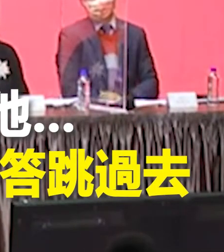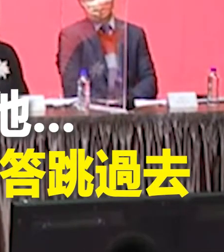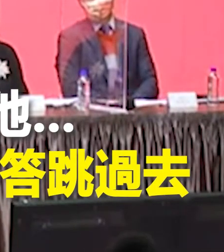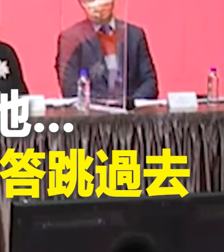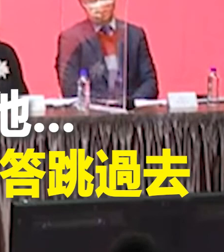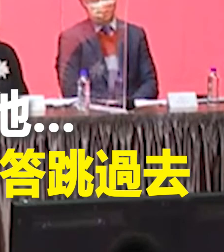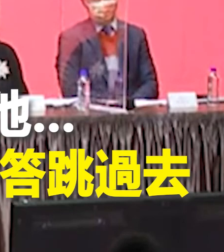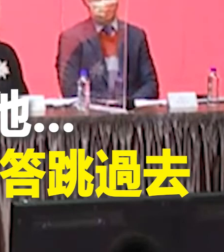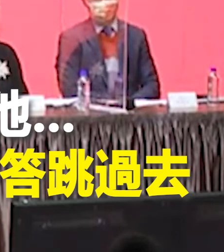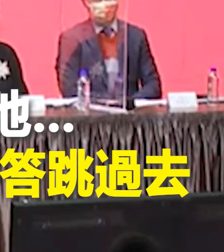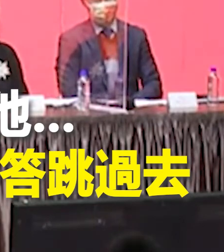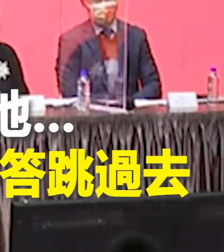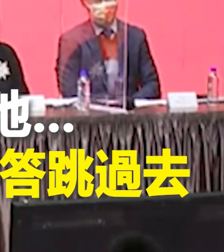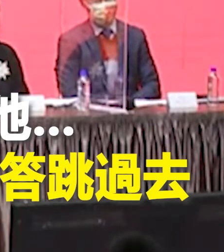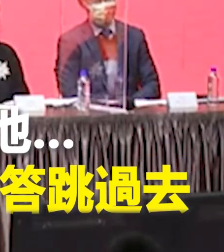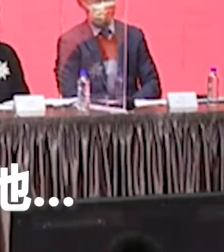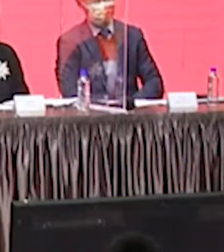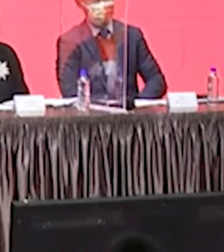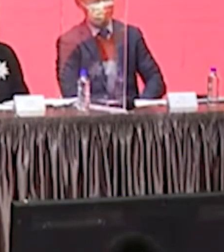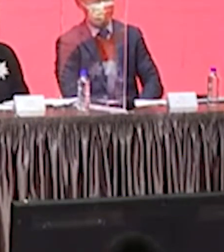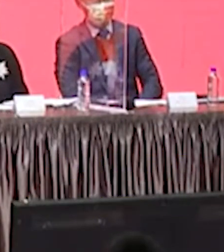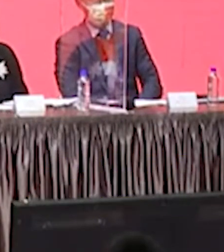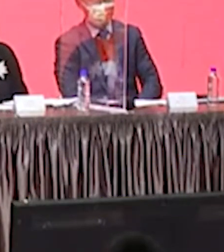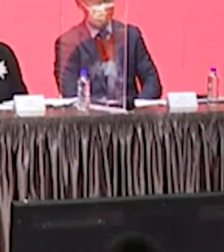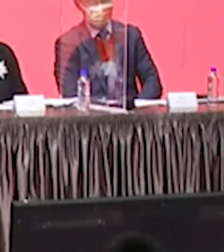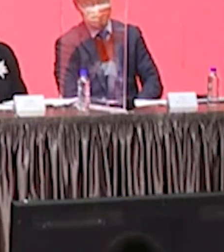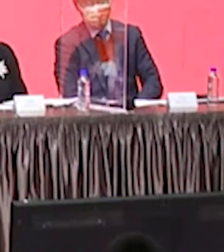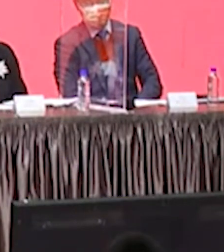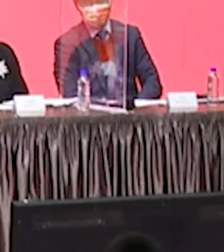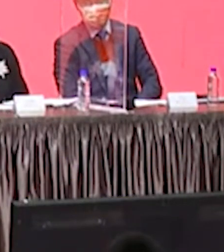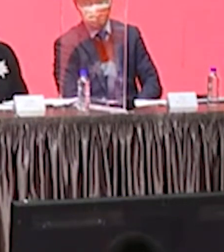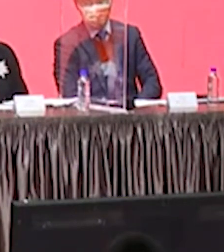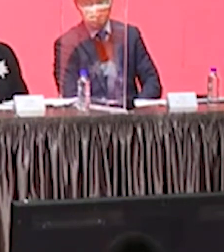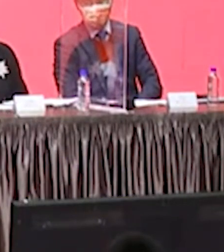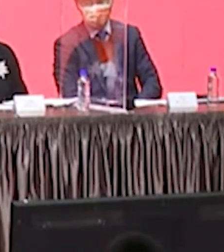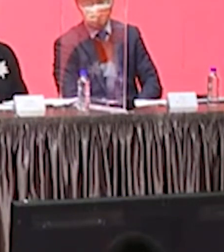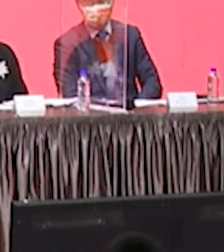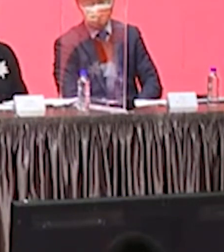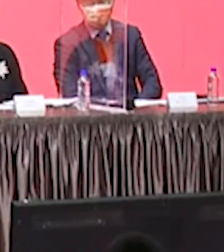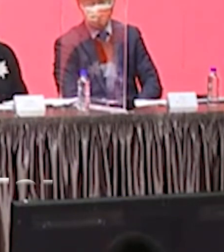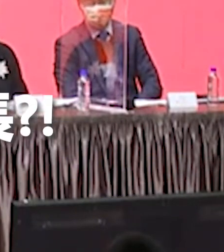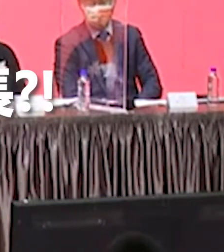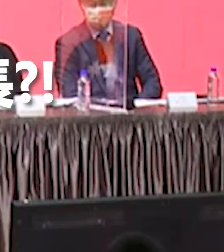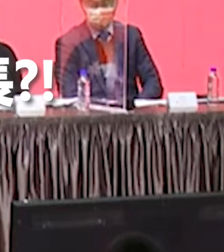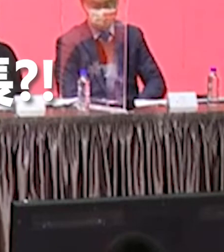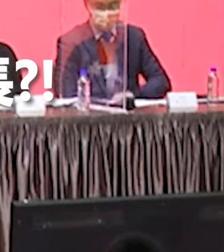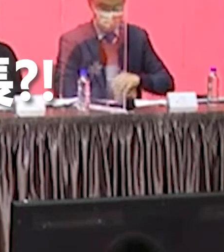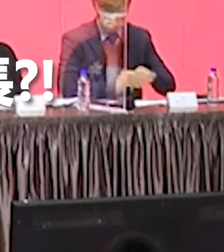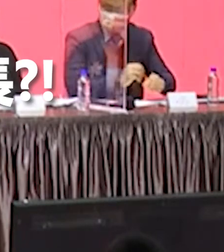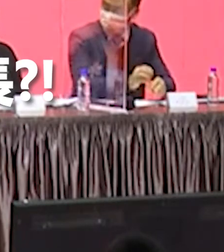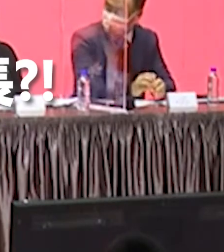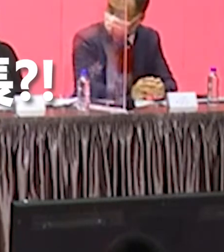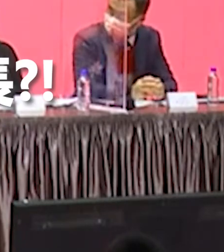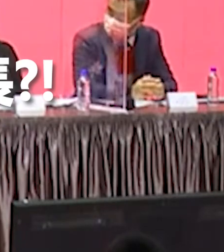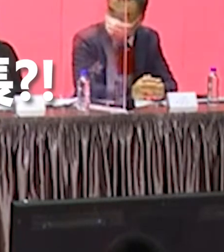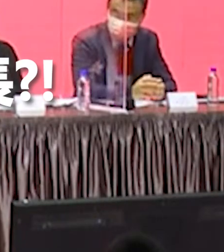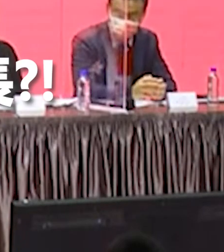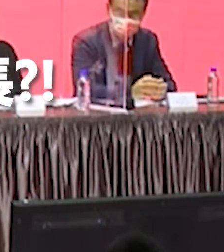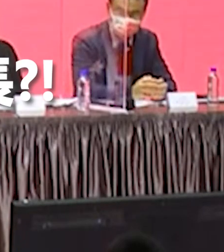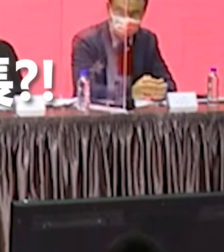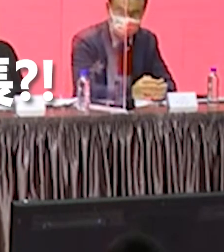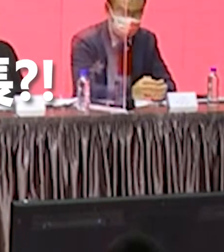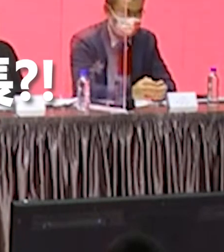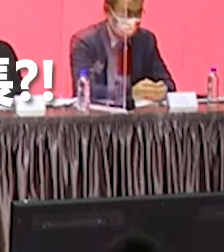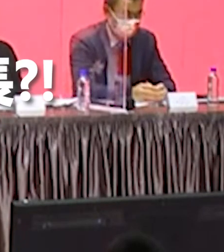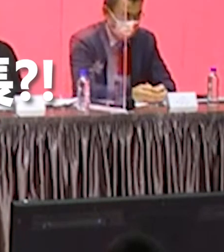直接跳过去。好，那我们就依序来，没有那么刚好场合都排一整排等着大家问